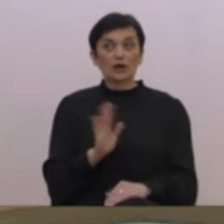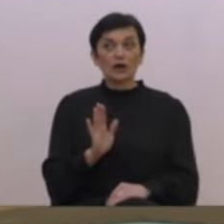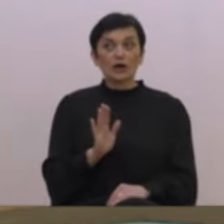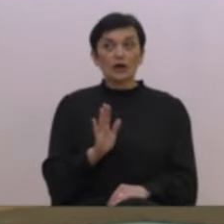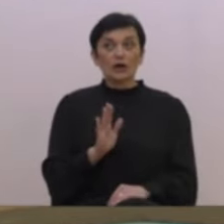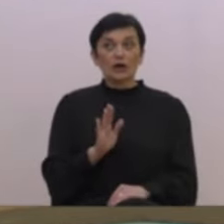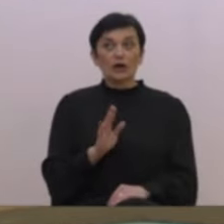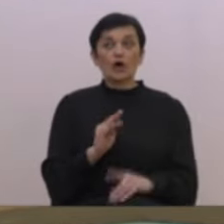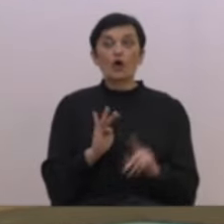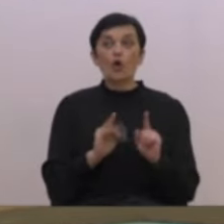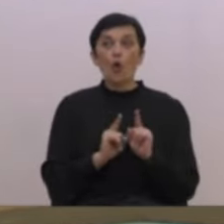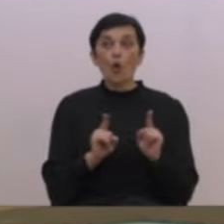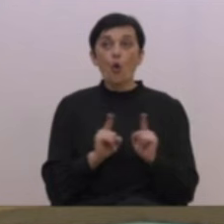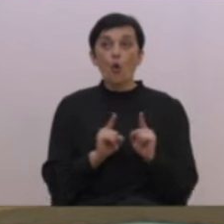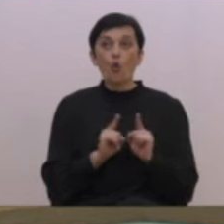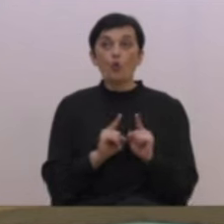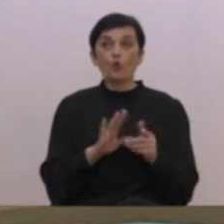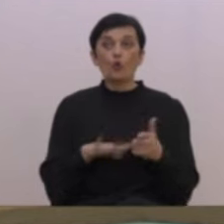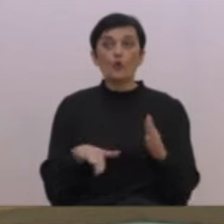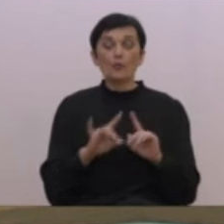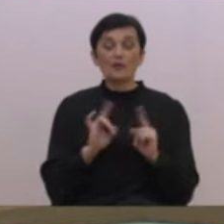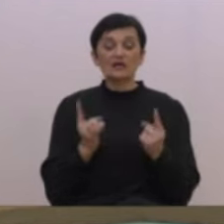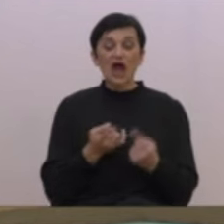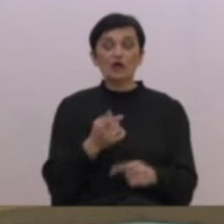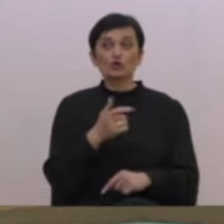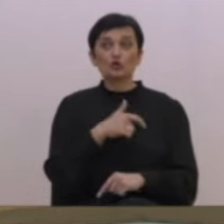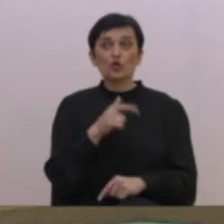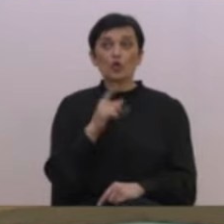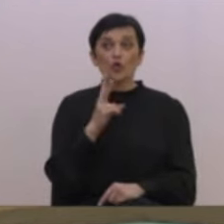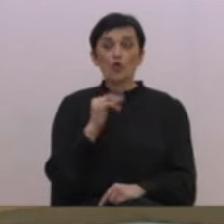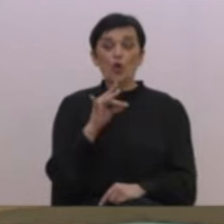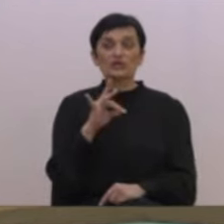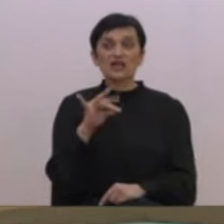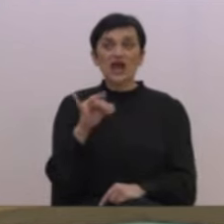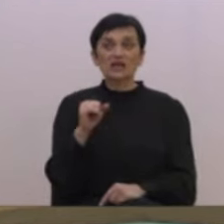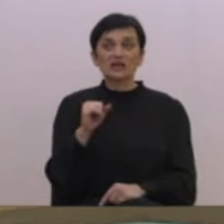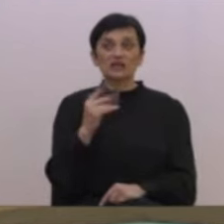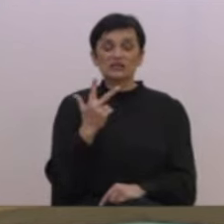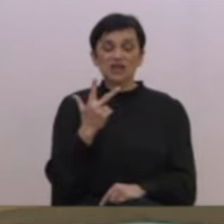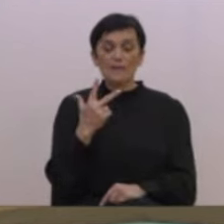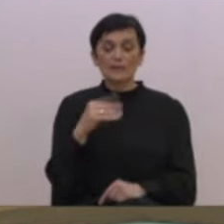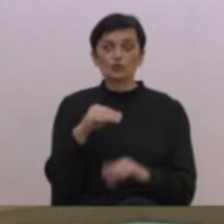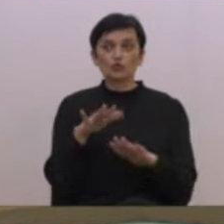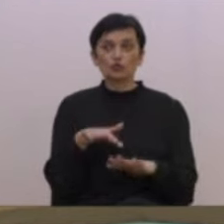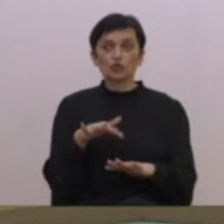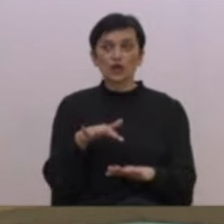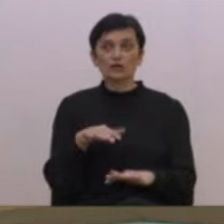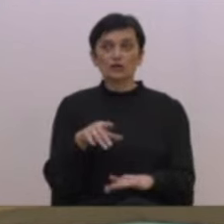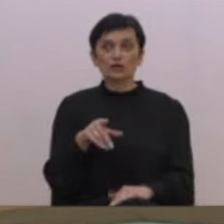არის. ოპოზიციიდან უფრაქციო წევრები ჯერ თამარ კორძაია, სამწუთი ადგილიდან.